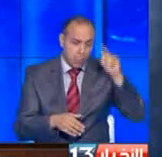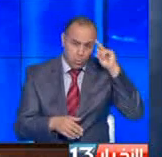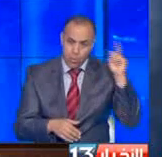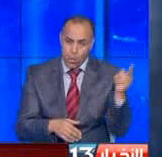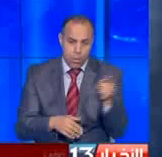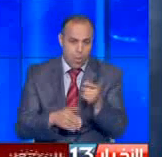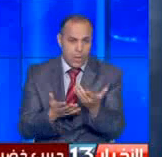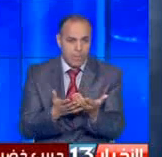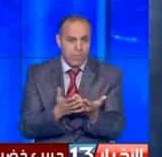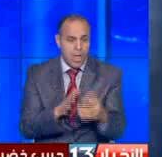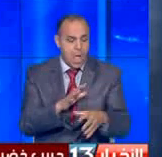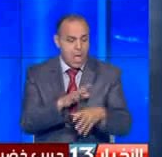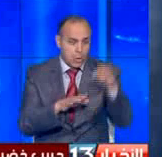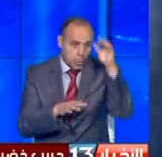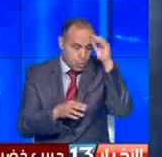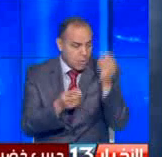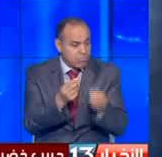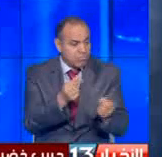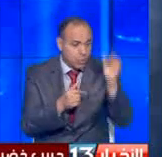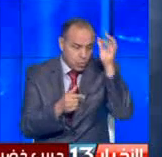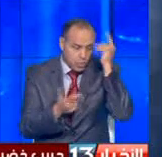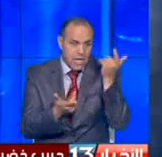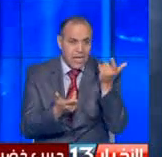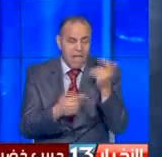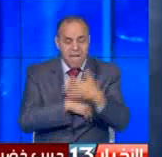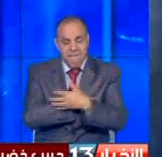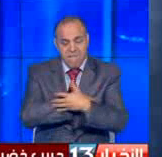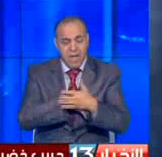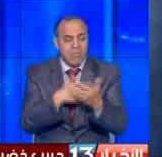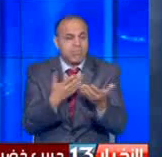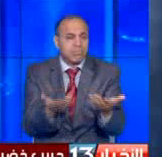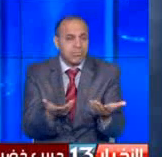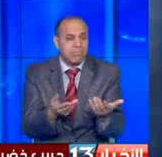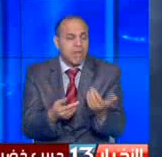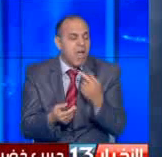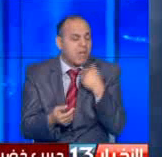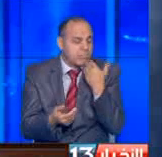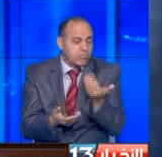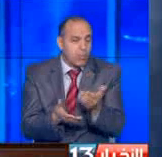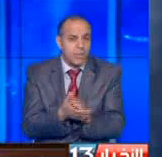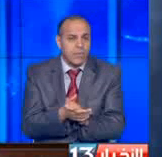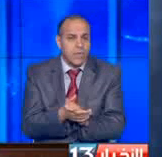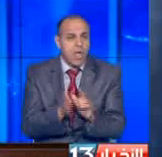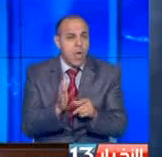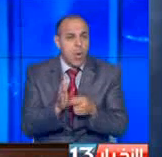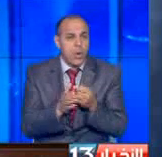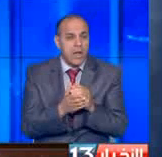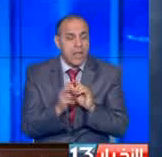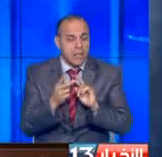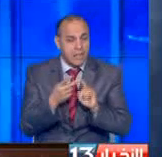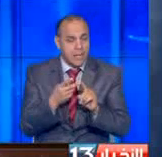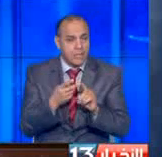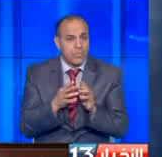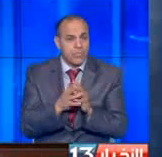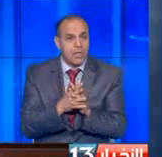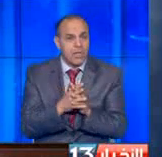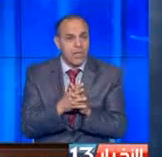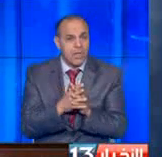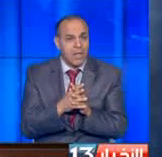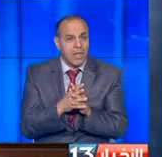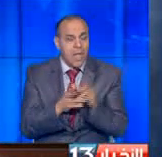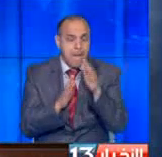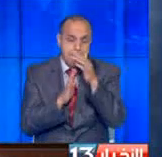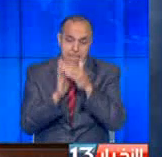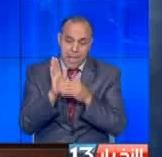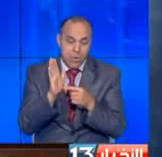خرج الفقر والحرمان والوزير العشيره هذا اولا ثانيا على المجلس ما يصدر